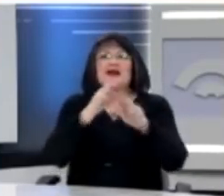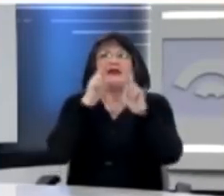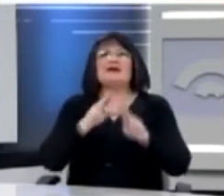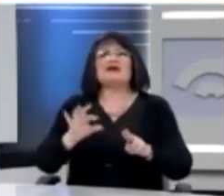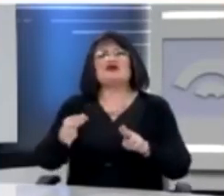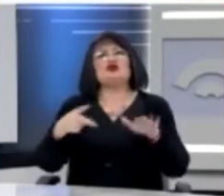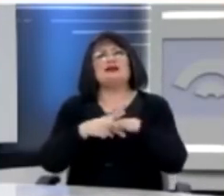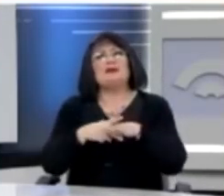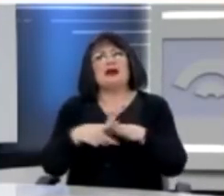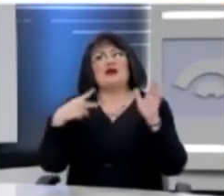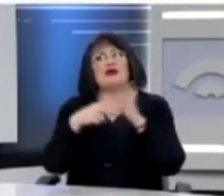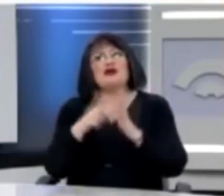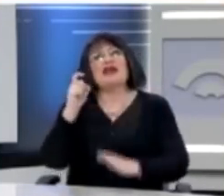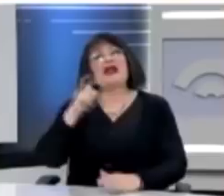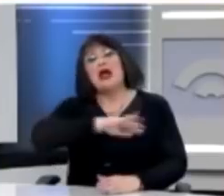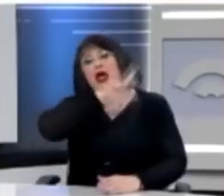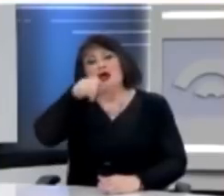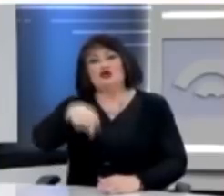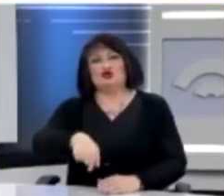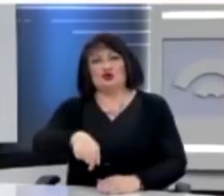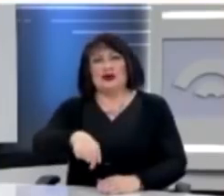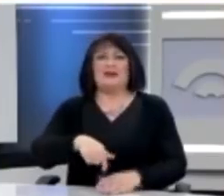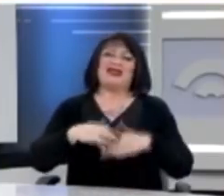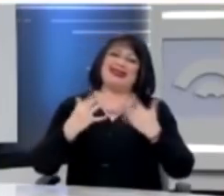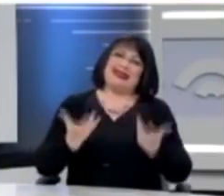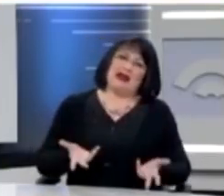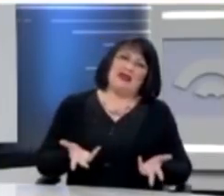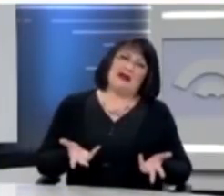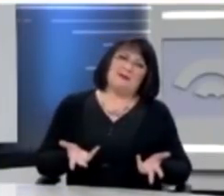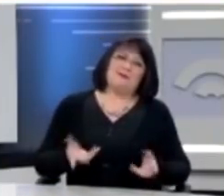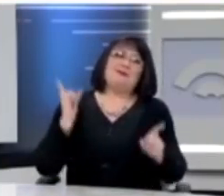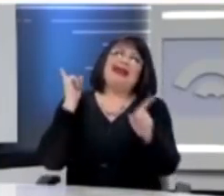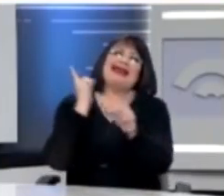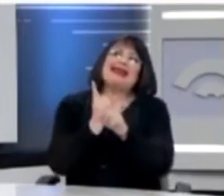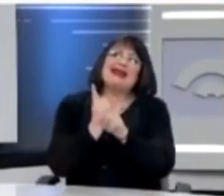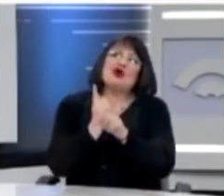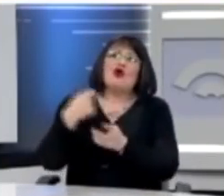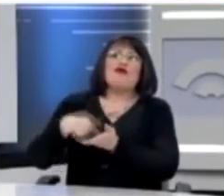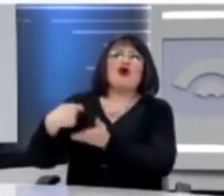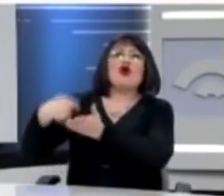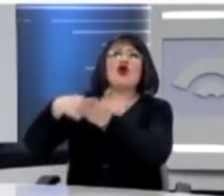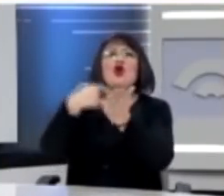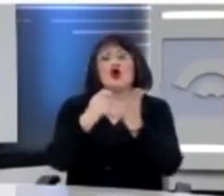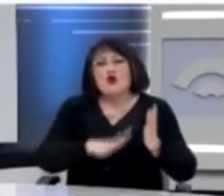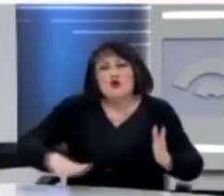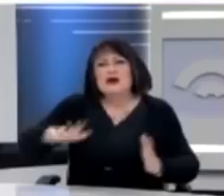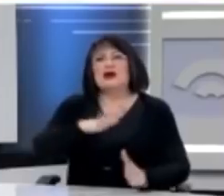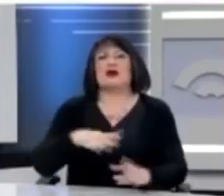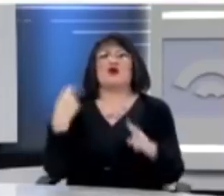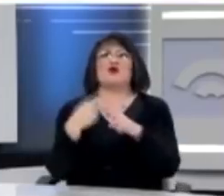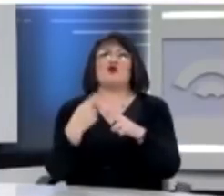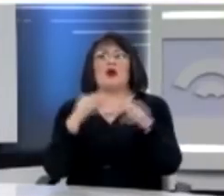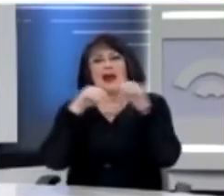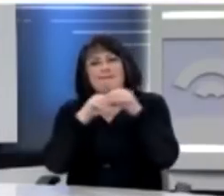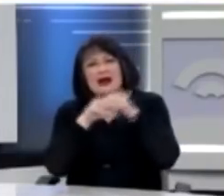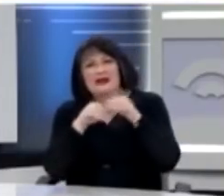Νομισματικό Ταμείο από το 2010. Δηλαδή, ειδικό φορολογικό καθεστώς για τους περίφημους